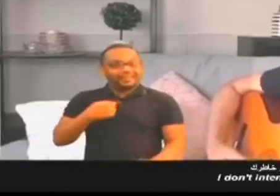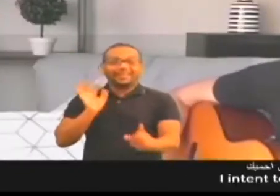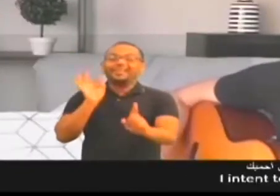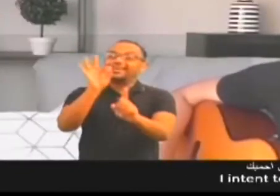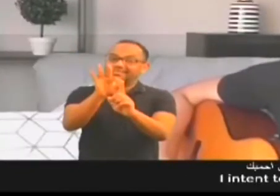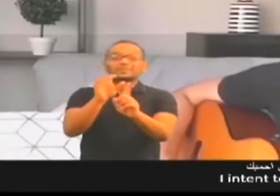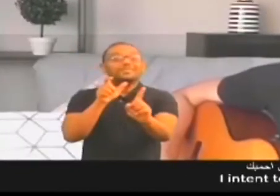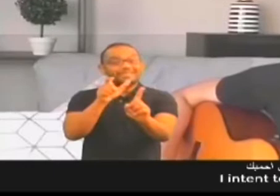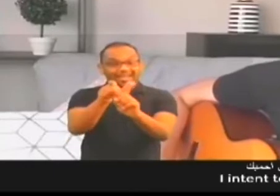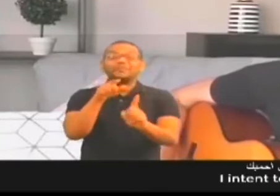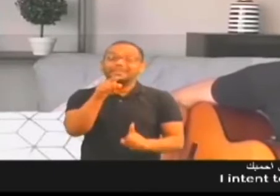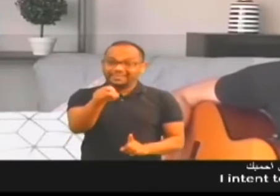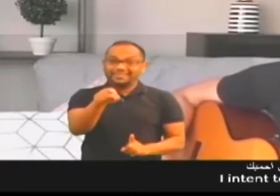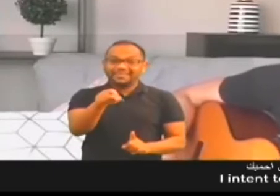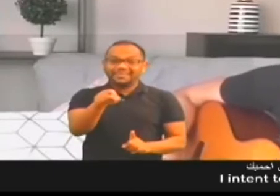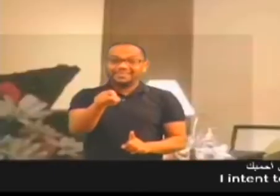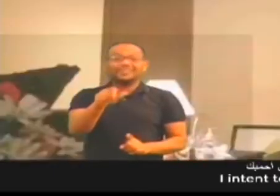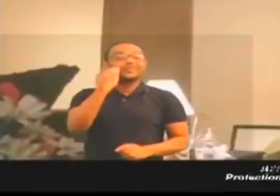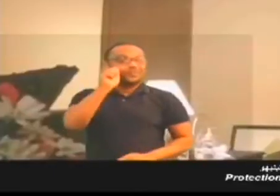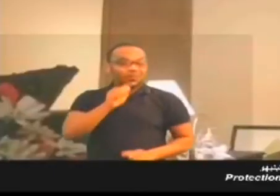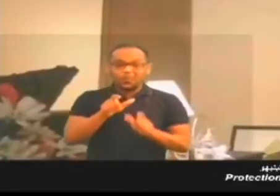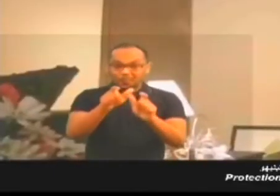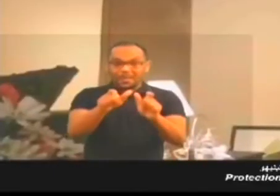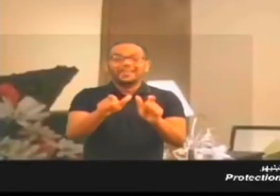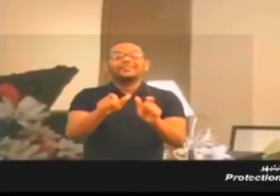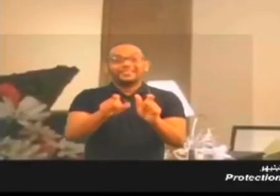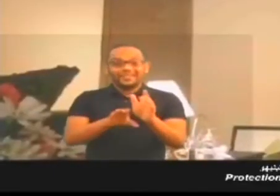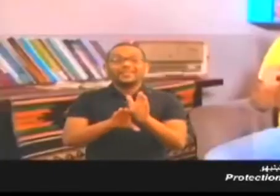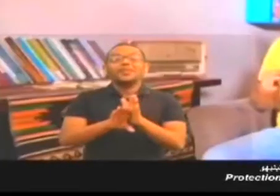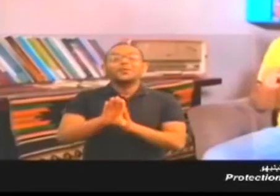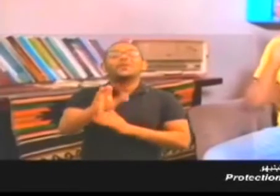أنا قصدي بس أحميك.